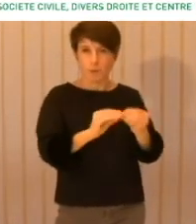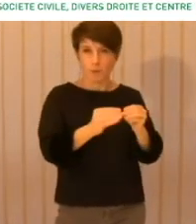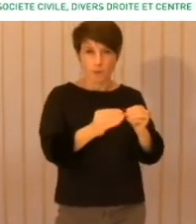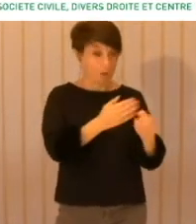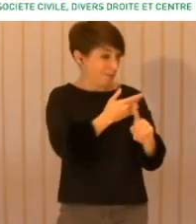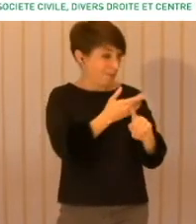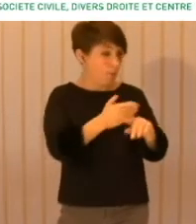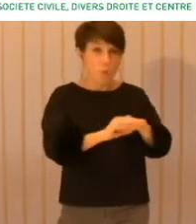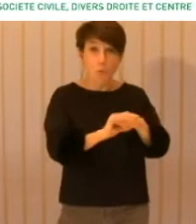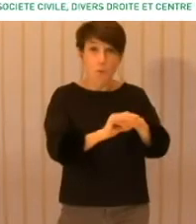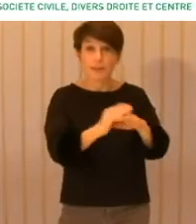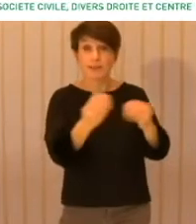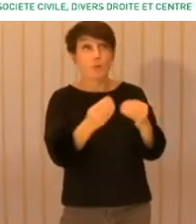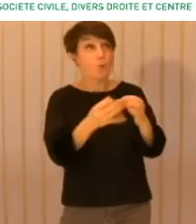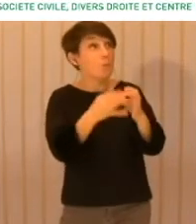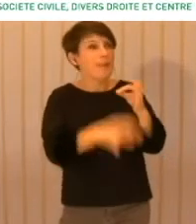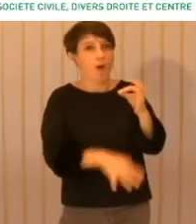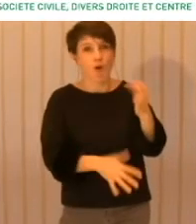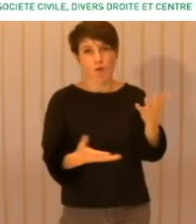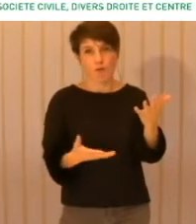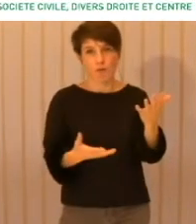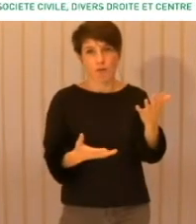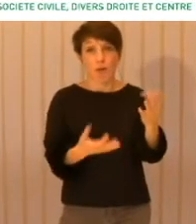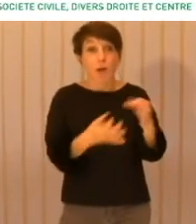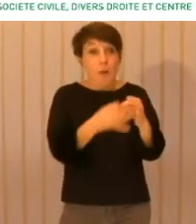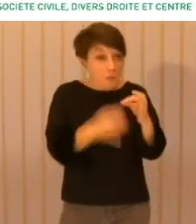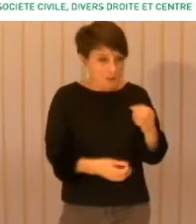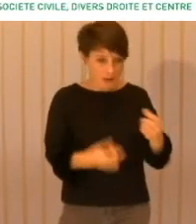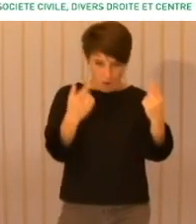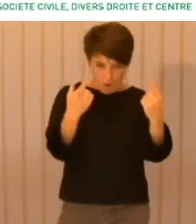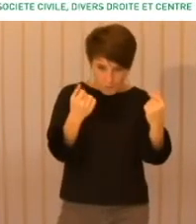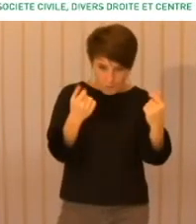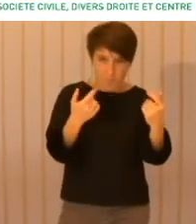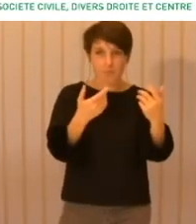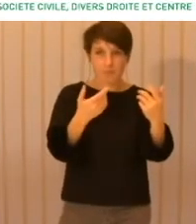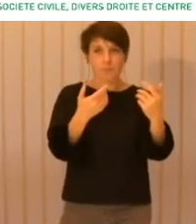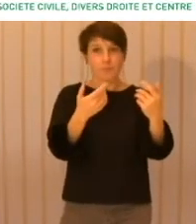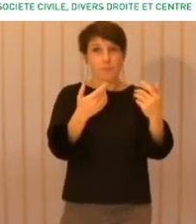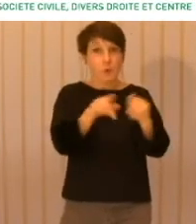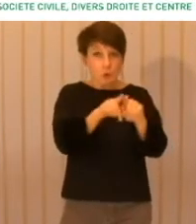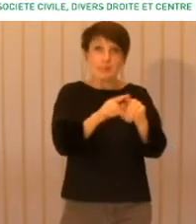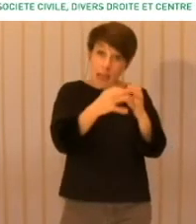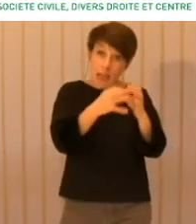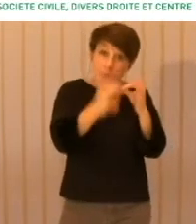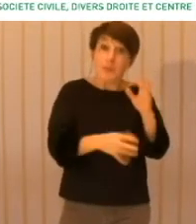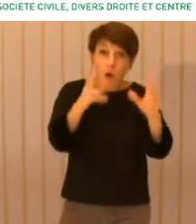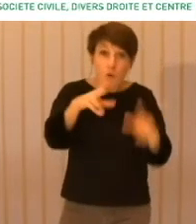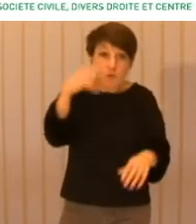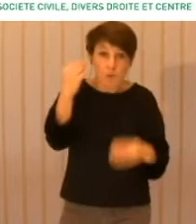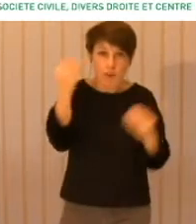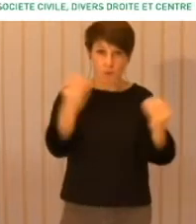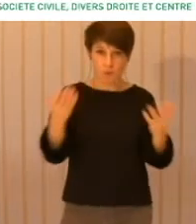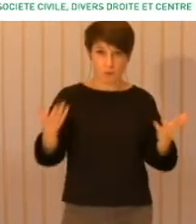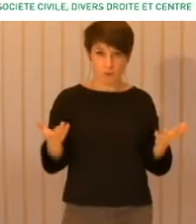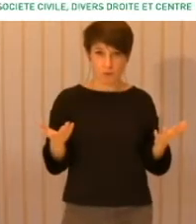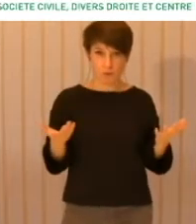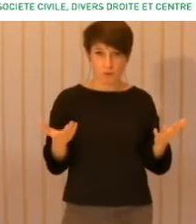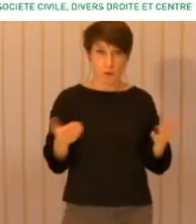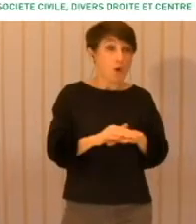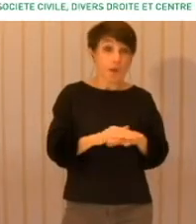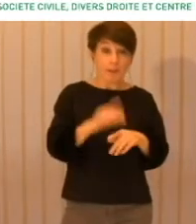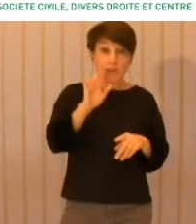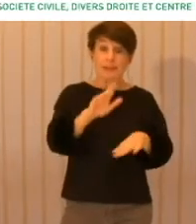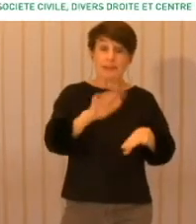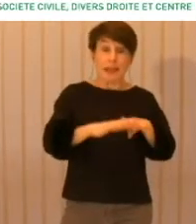cette politique. Pas le bilan financier, les comptes des comptables, mais le bilan humain qui est l'objectif de cette